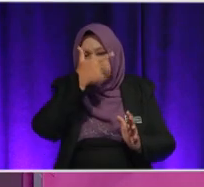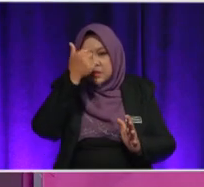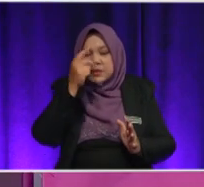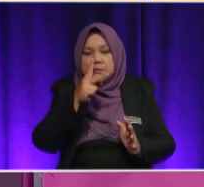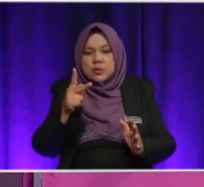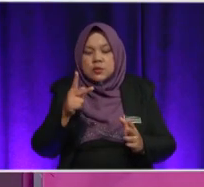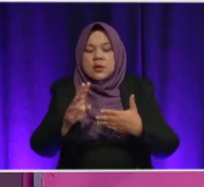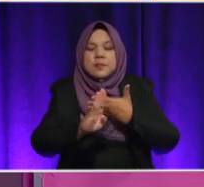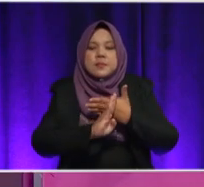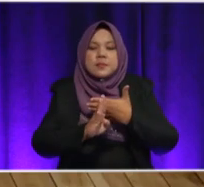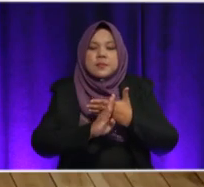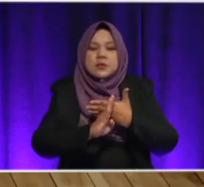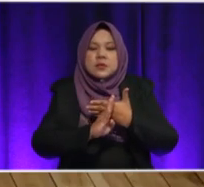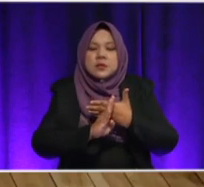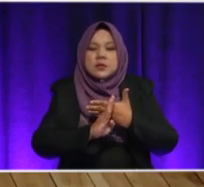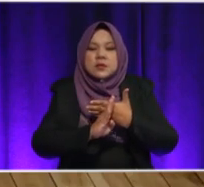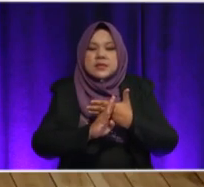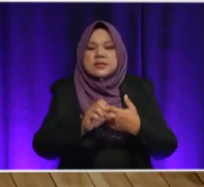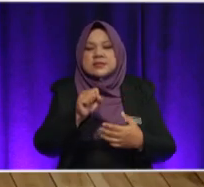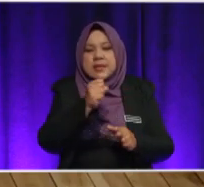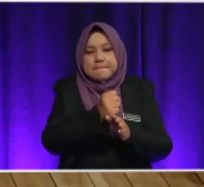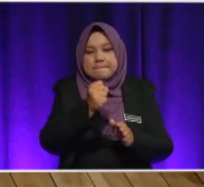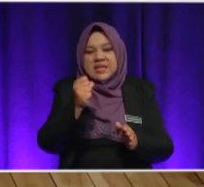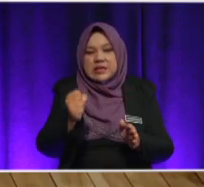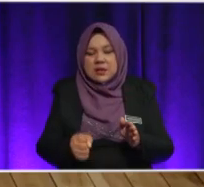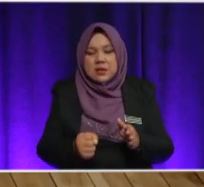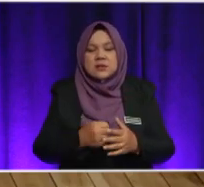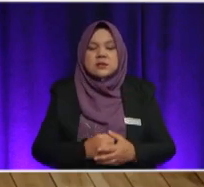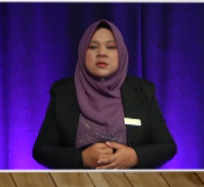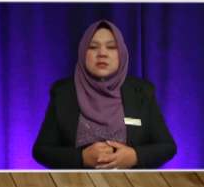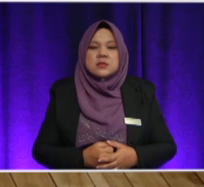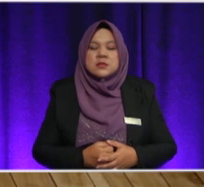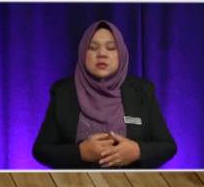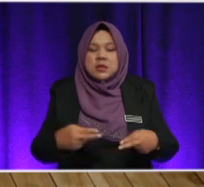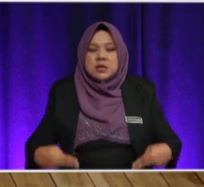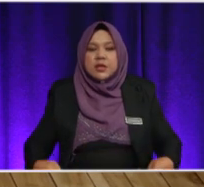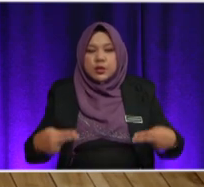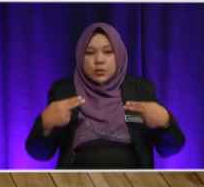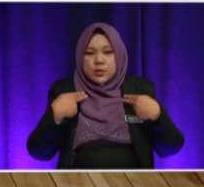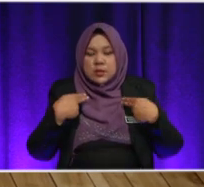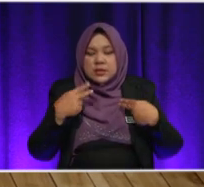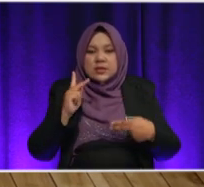risiko kesan sampingan jadi ingat dalam kehidupan kita